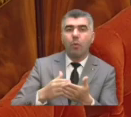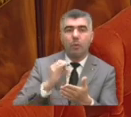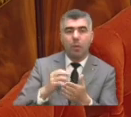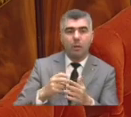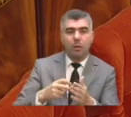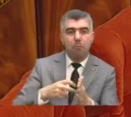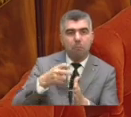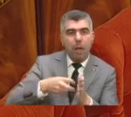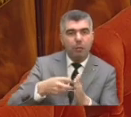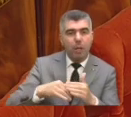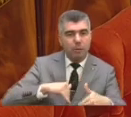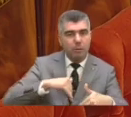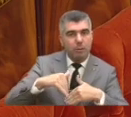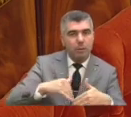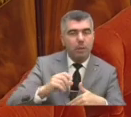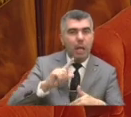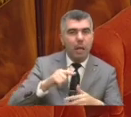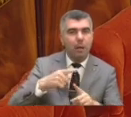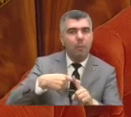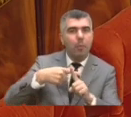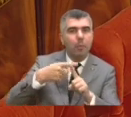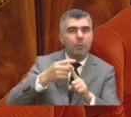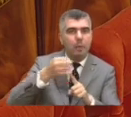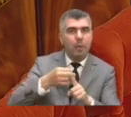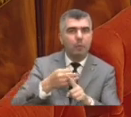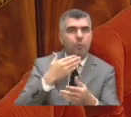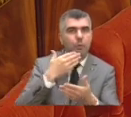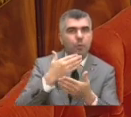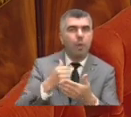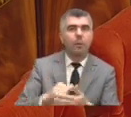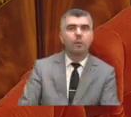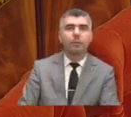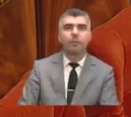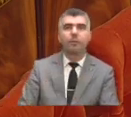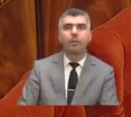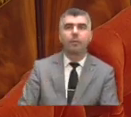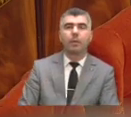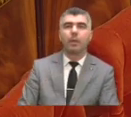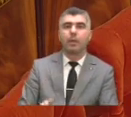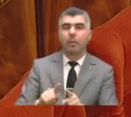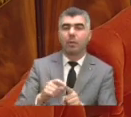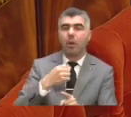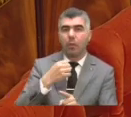قوية الآن في المجال السككي يجب الاعتزاز بها. طلب ديالك السيد النائب سوف يتم.